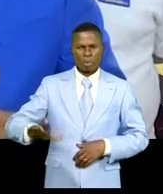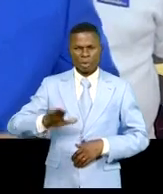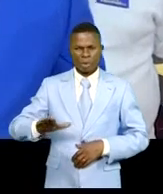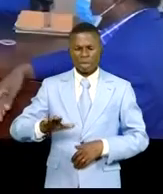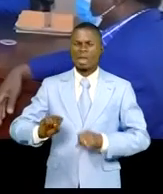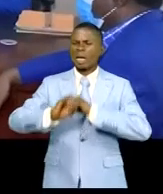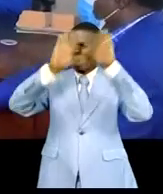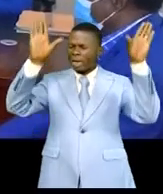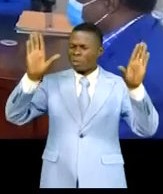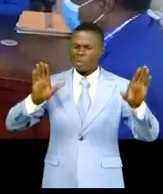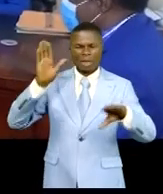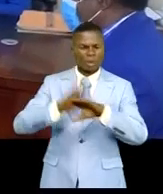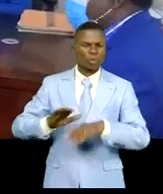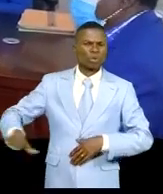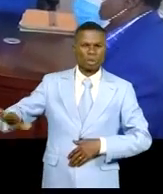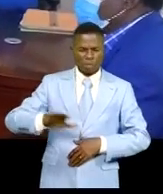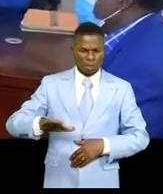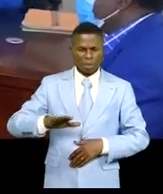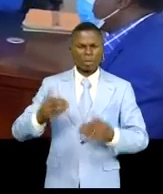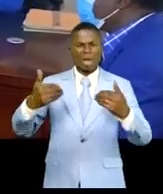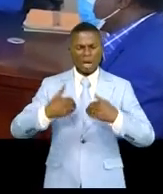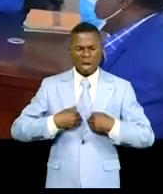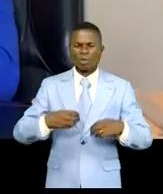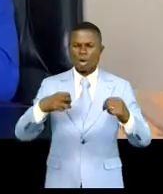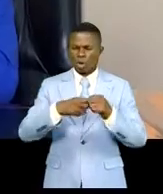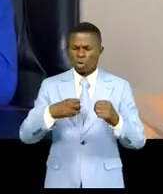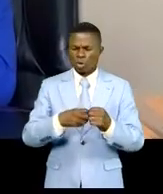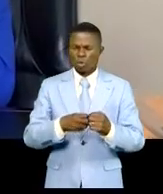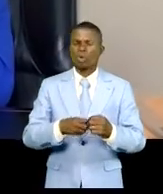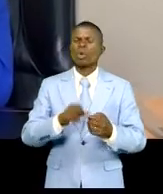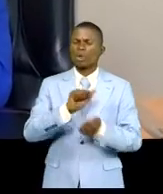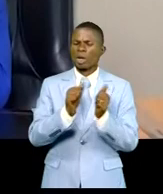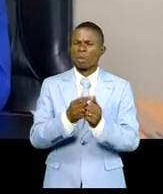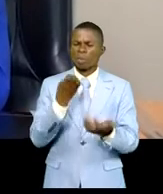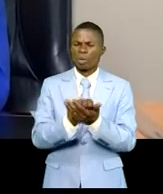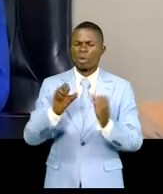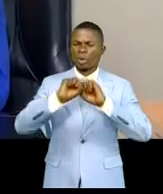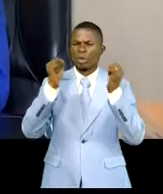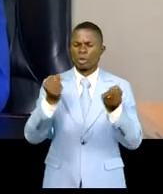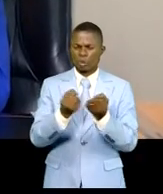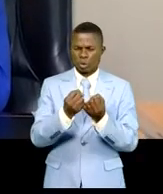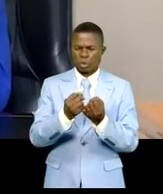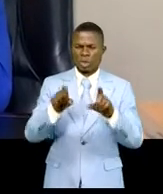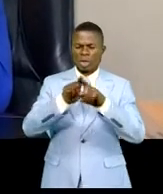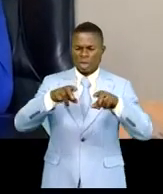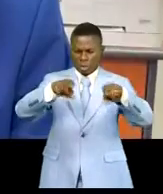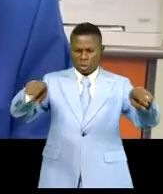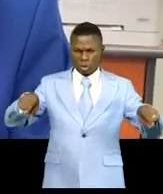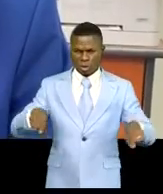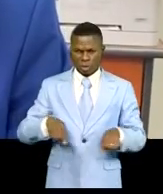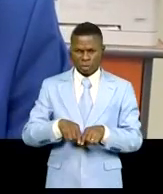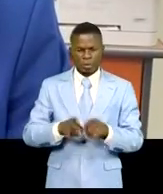éclairé partout. L'accès à l'électricité est au cœur de tous les enjeux économiques, sociaux et environnementaux, car